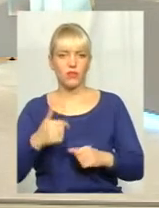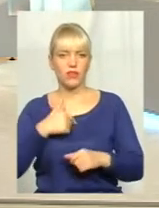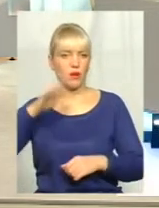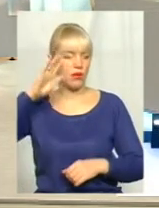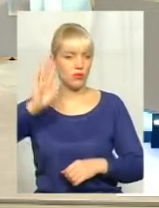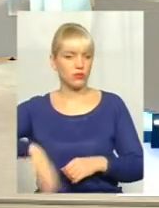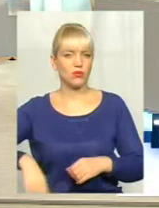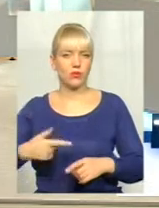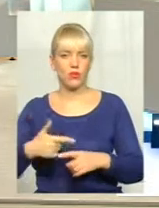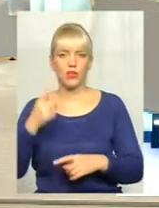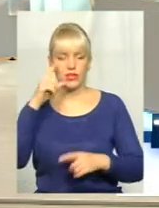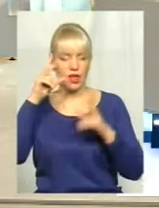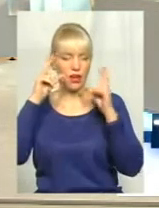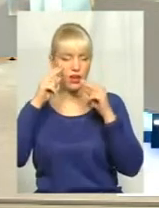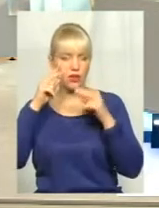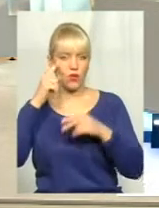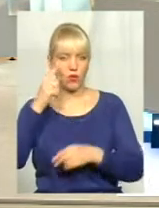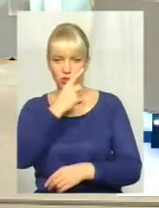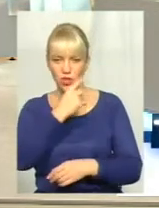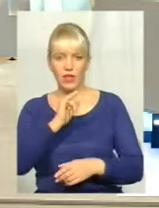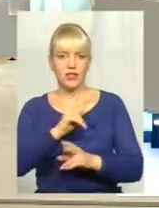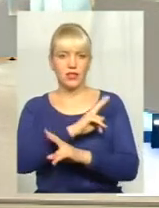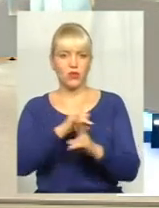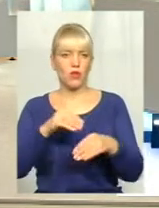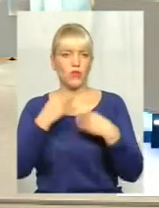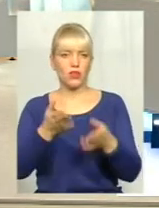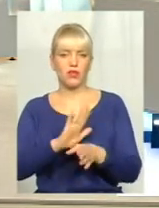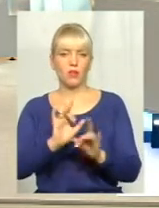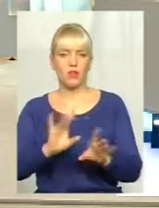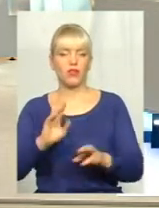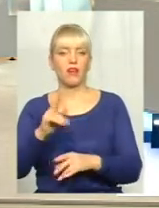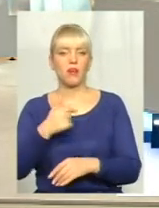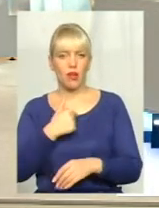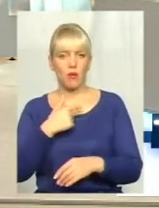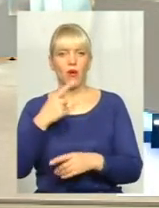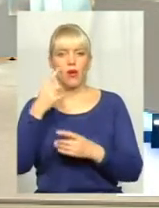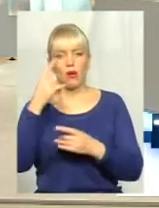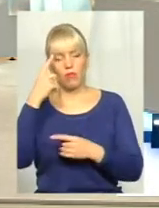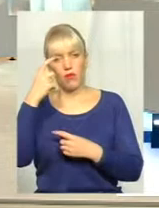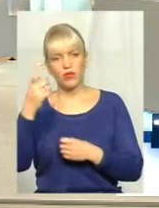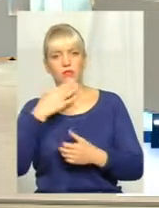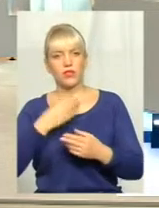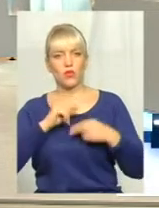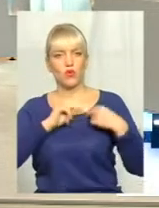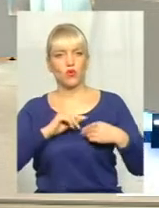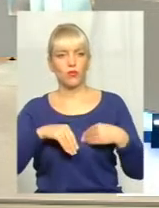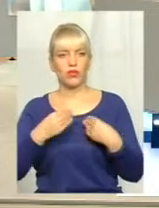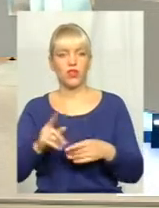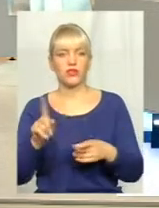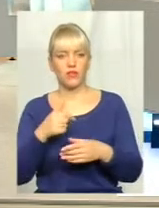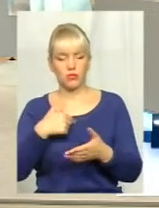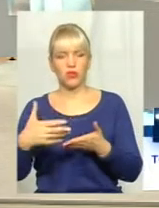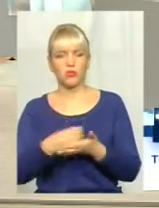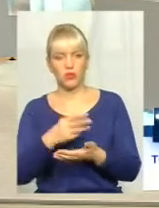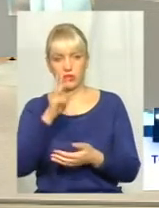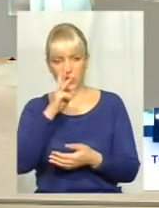закрию очі, я не дам нікому пояснення, я не, як же я повідомлю на свого роботодавця, що він, як він мені заробітну він плату, він ж мені платить